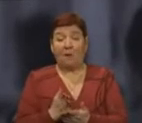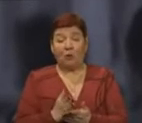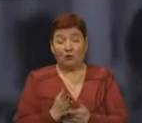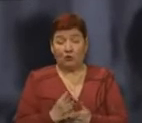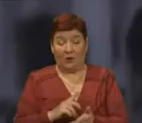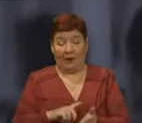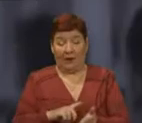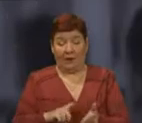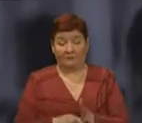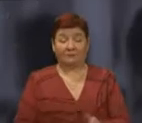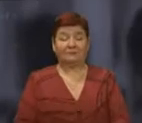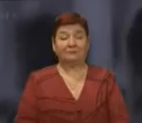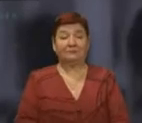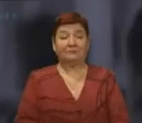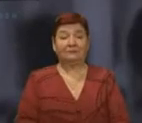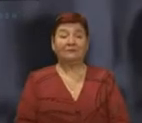послуги.